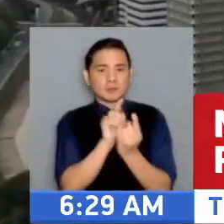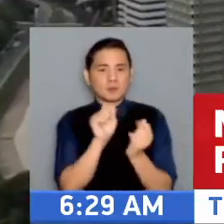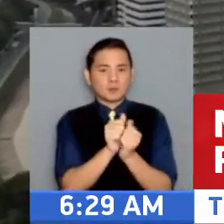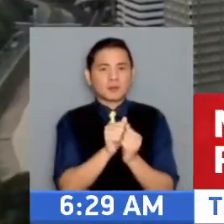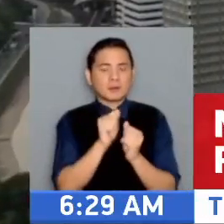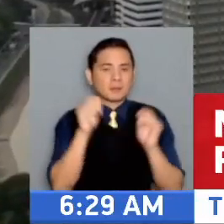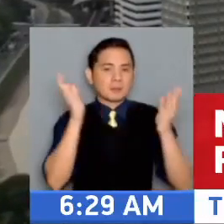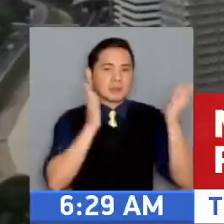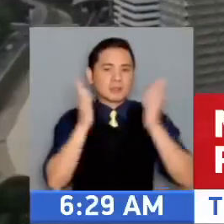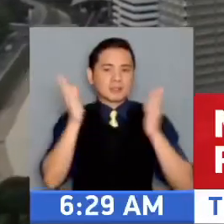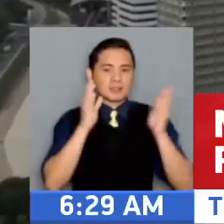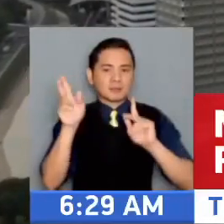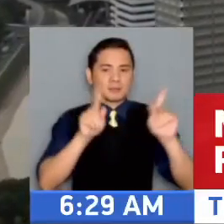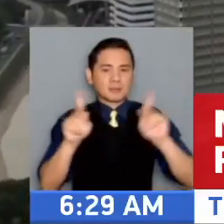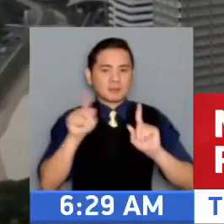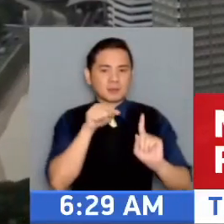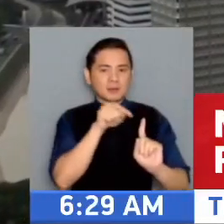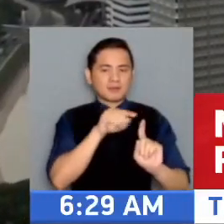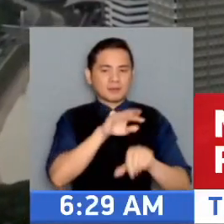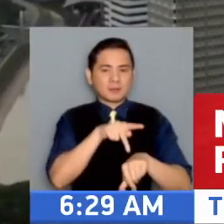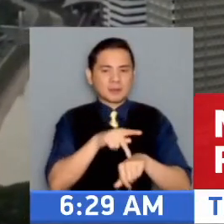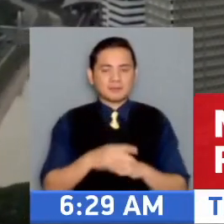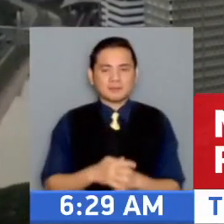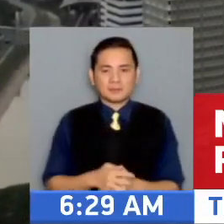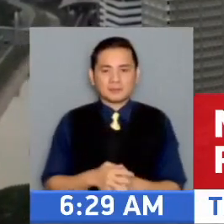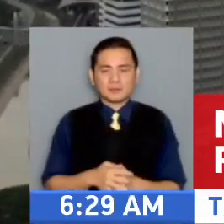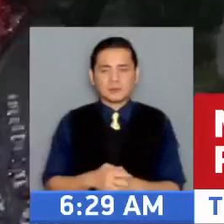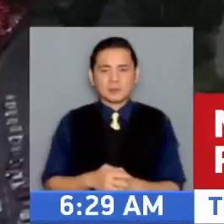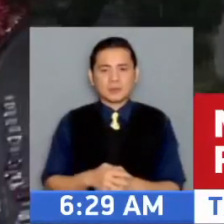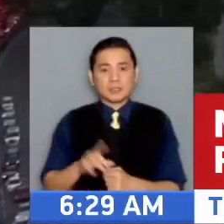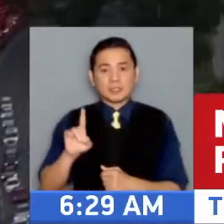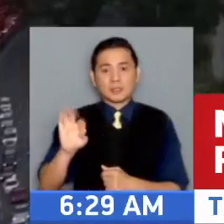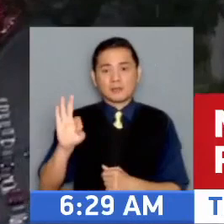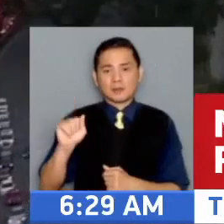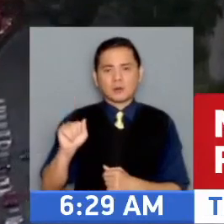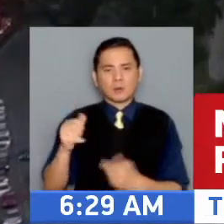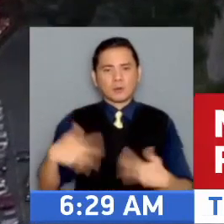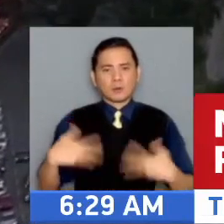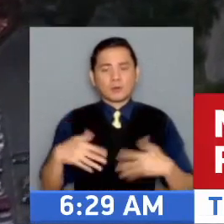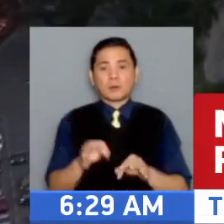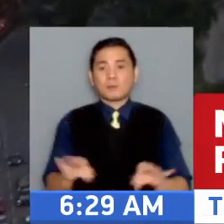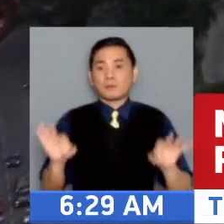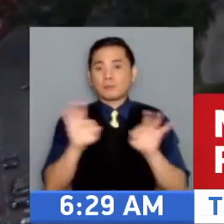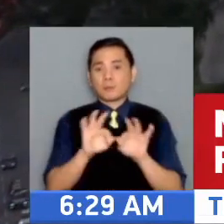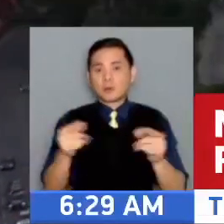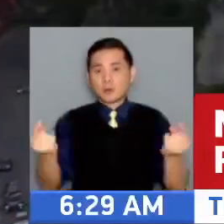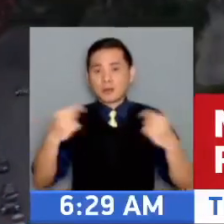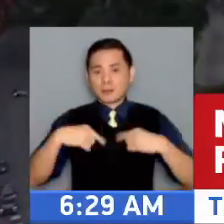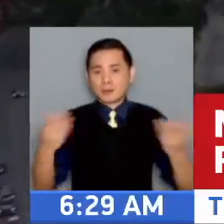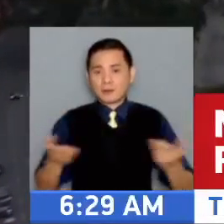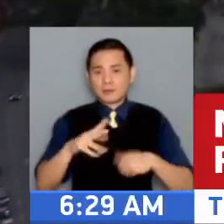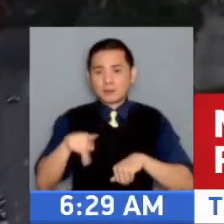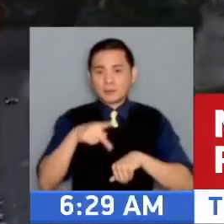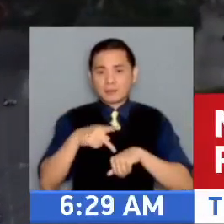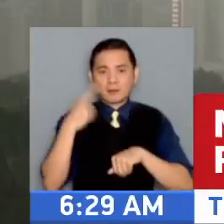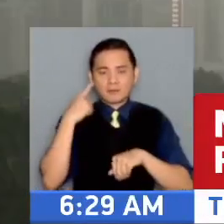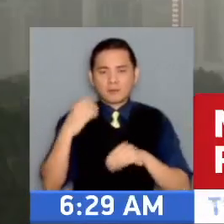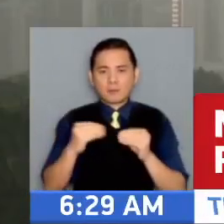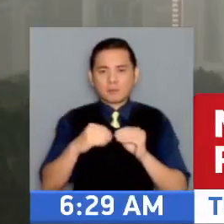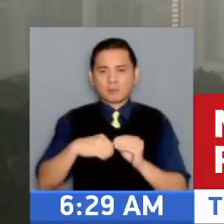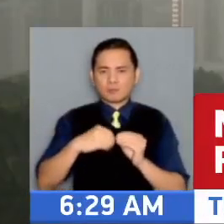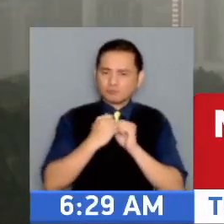Ministry of Foreign Affairs, mahalaga ang pagbisita ng Prime Minister sa Pilipinas para mapalalim pa ang ugnayan ng dalawang bansa.